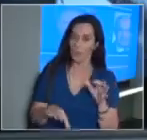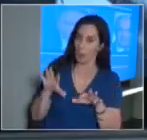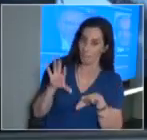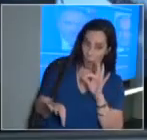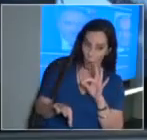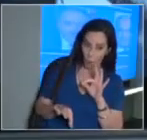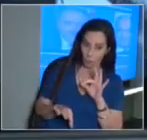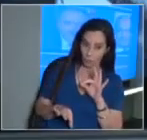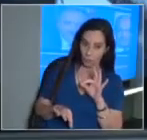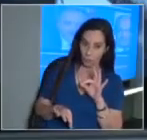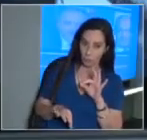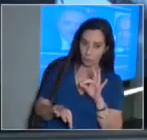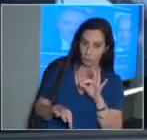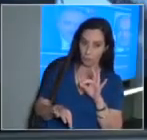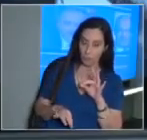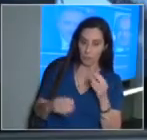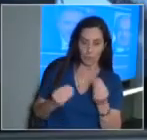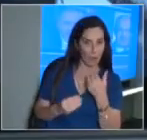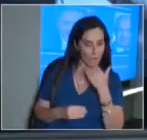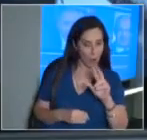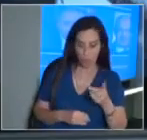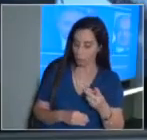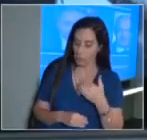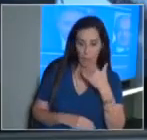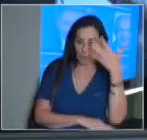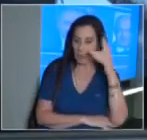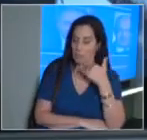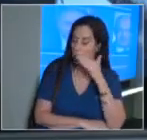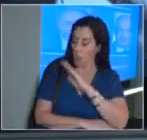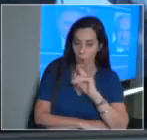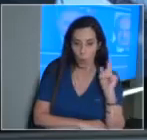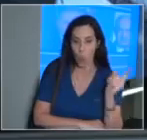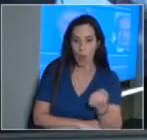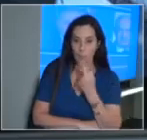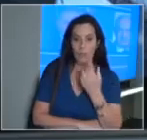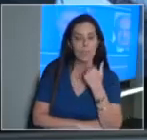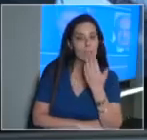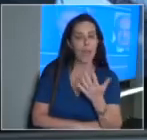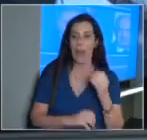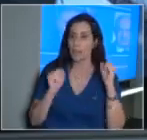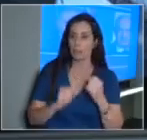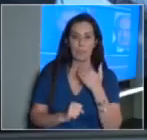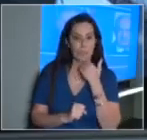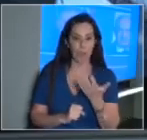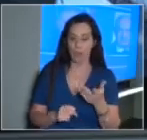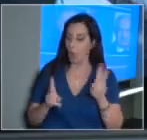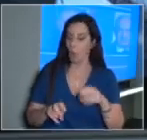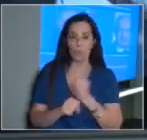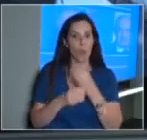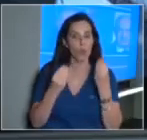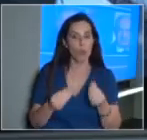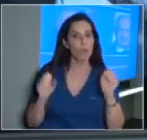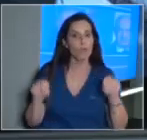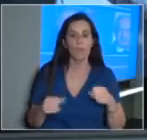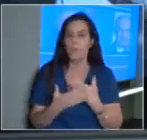בחירות חוזרות בטווח קצר, זה דבר רע. זה רע למדינה, זה רע לאזרחים, זה רע למשק, זה רע ליציבות, זה רע ליכולת לעשות טוב